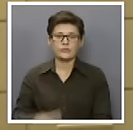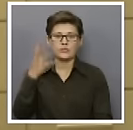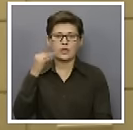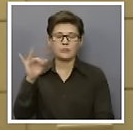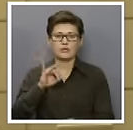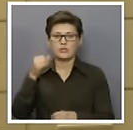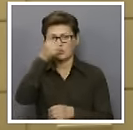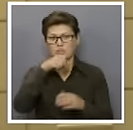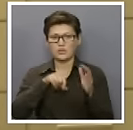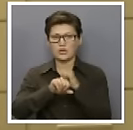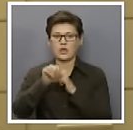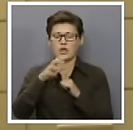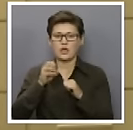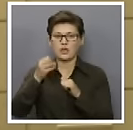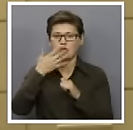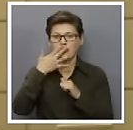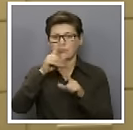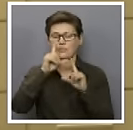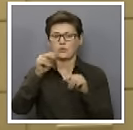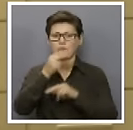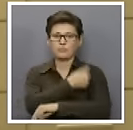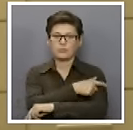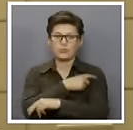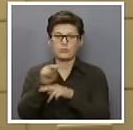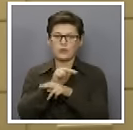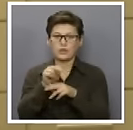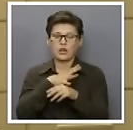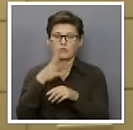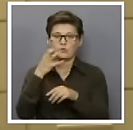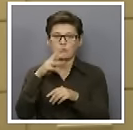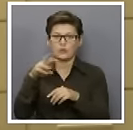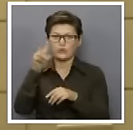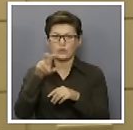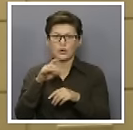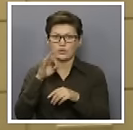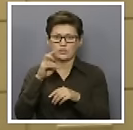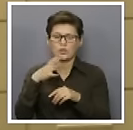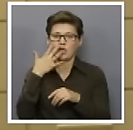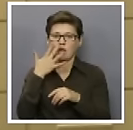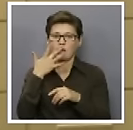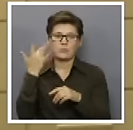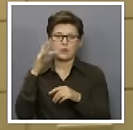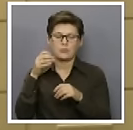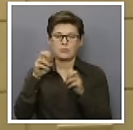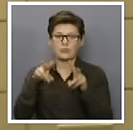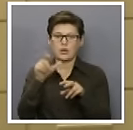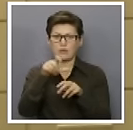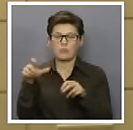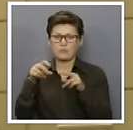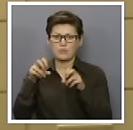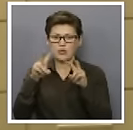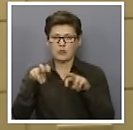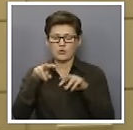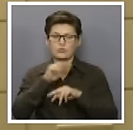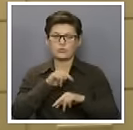Алматылықтар жыл сайын шетелде емделу үшін $400 миллион қаржы жұмсайды. Хопкинс атындағы Америка клиникасының мамандары жүргізген